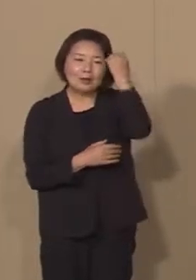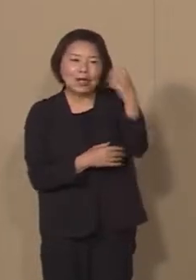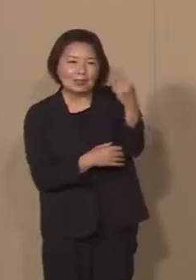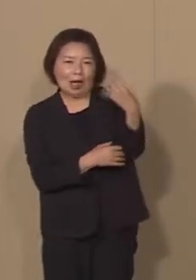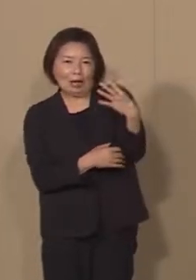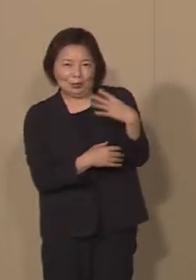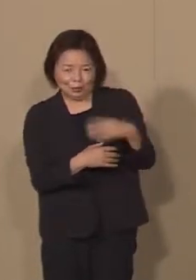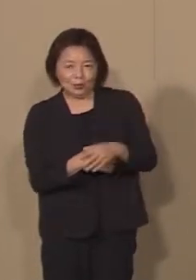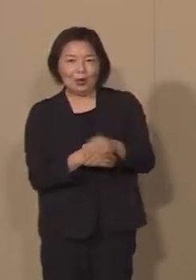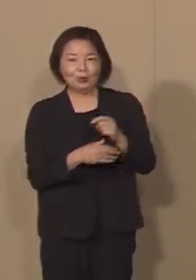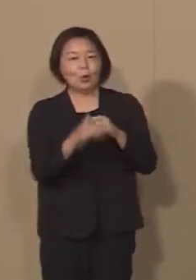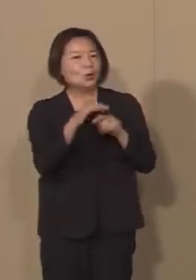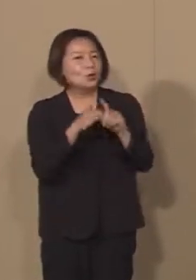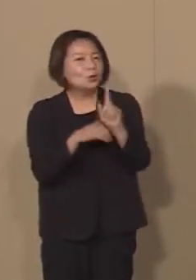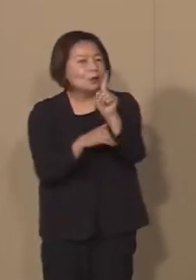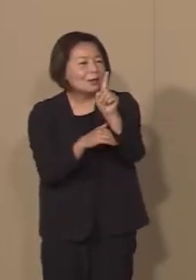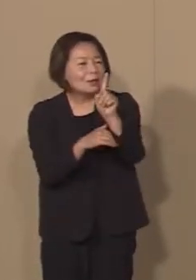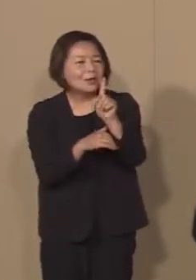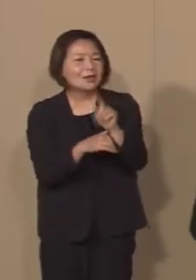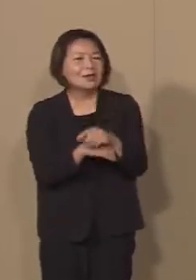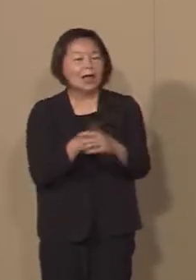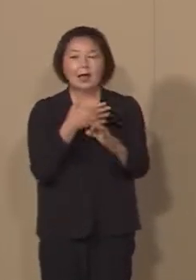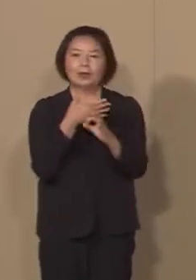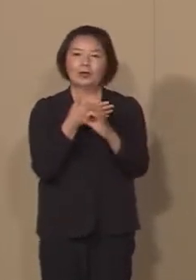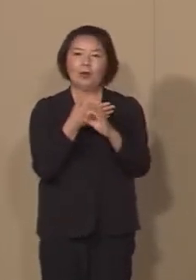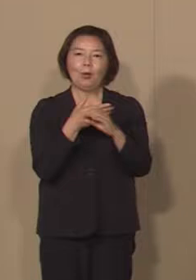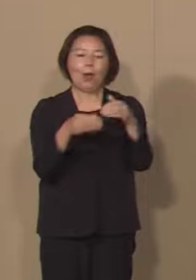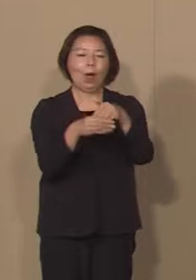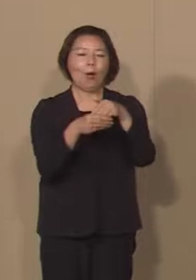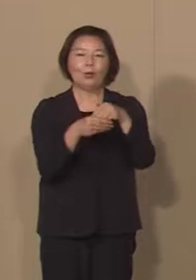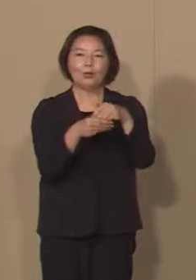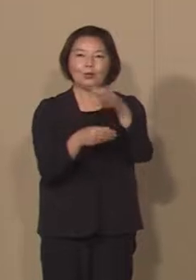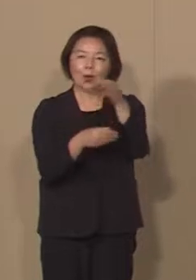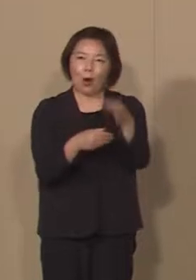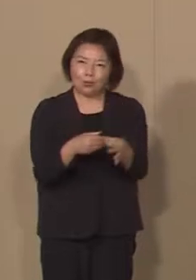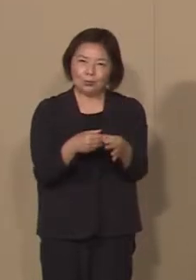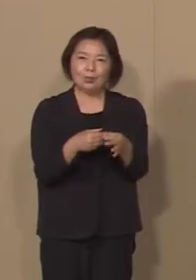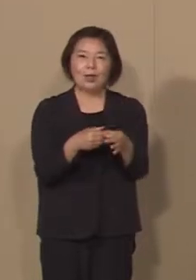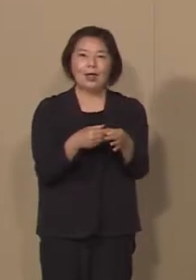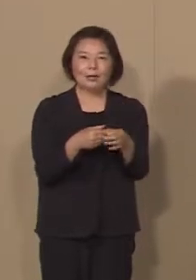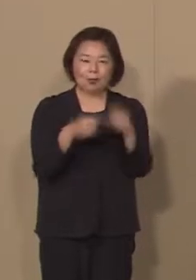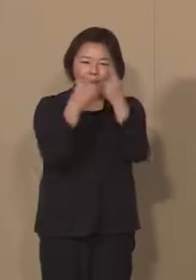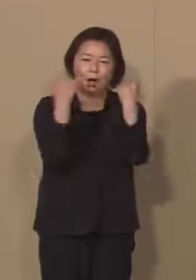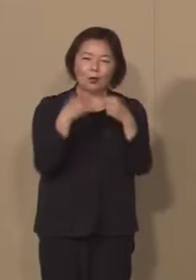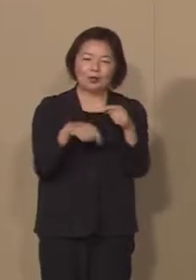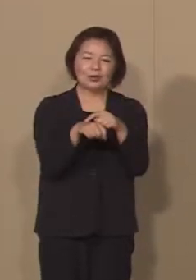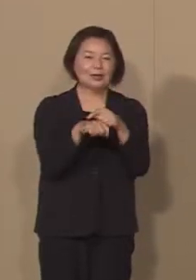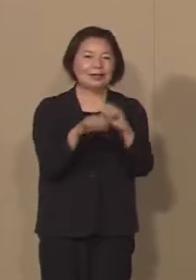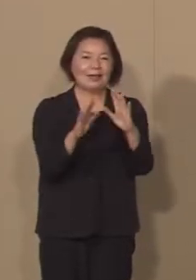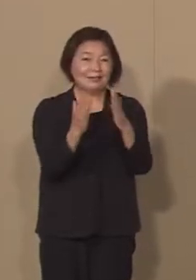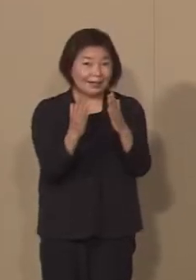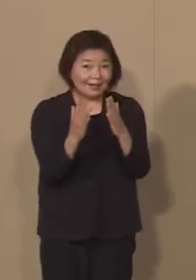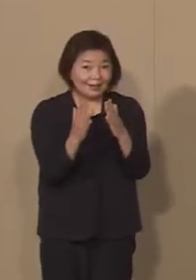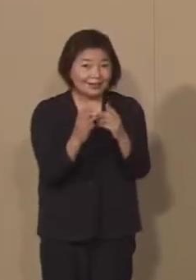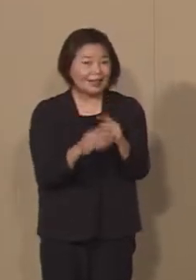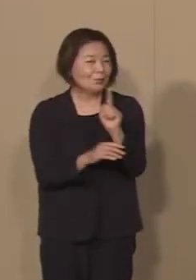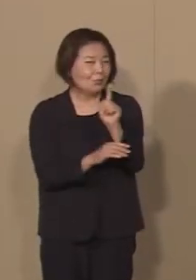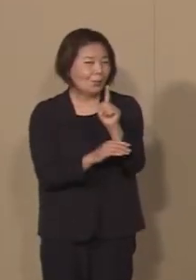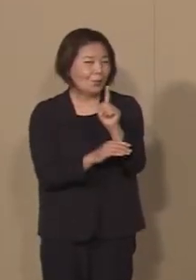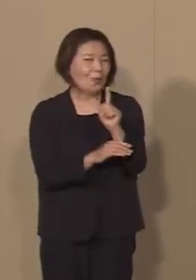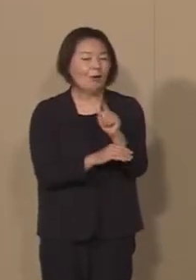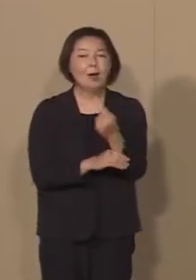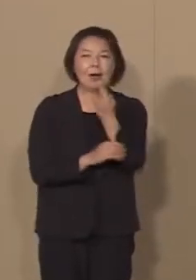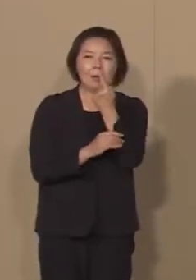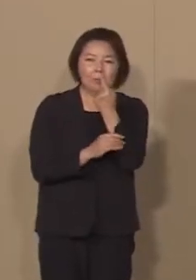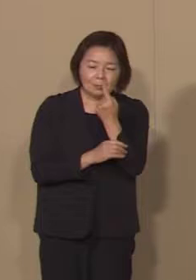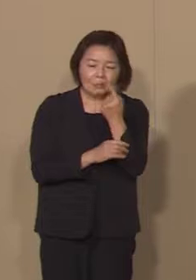この理由はどういうことなんです例えば僕給料が減るとかプライベートの時間なん何が僕の場合はその宇宙開発つだっ